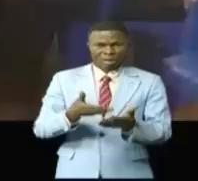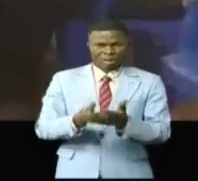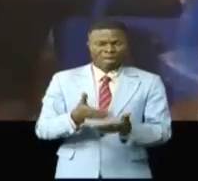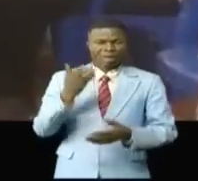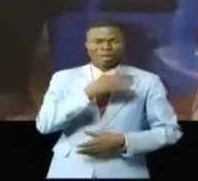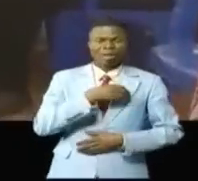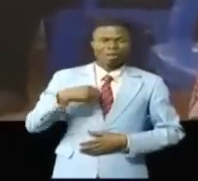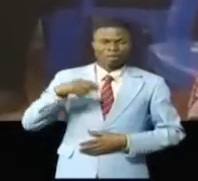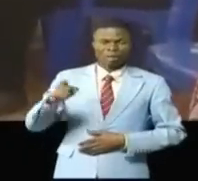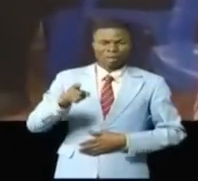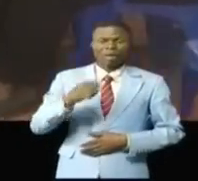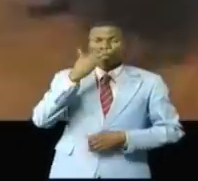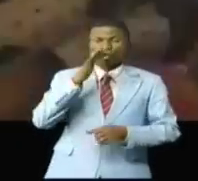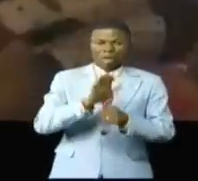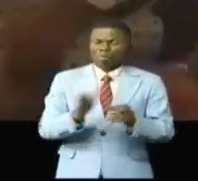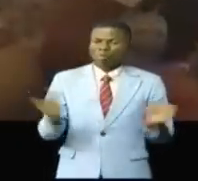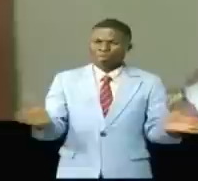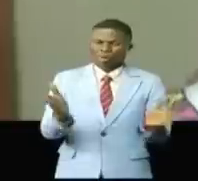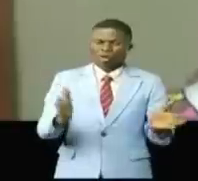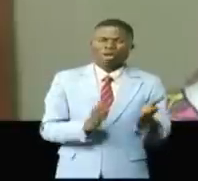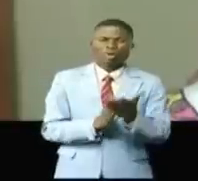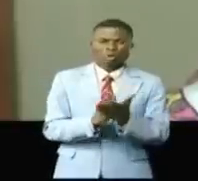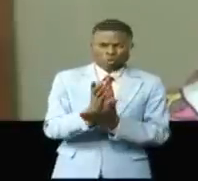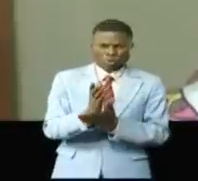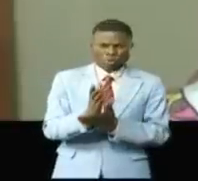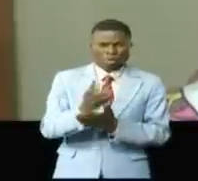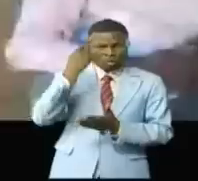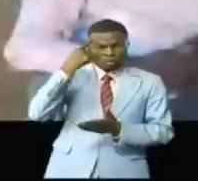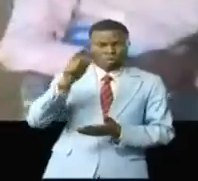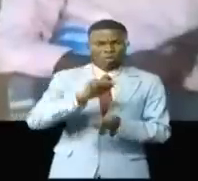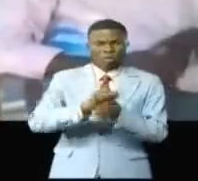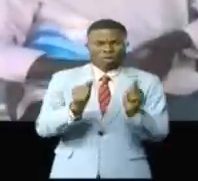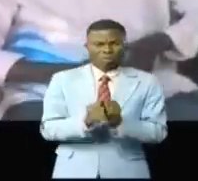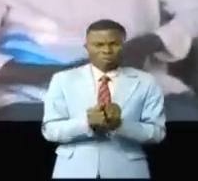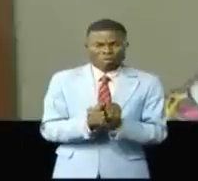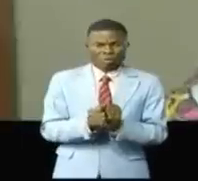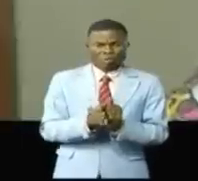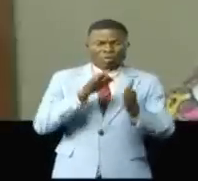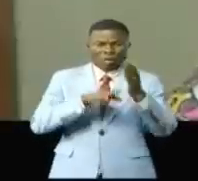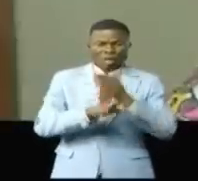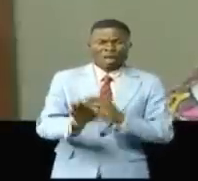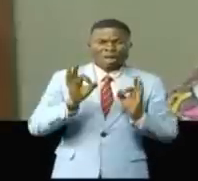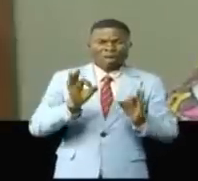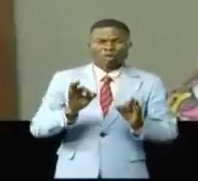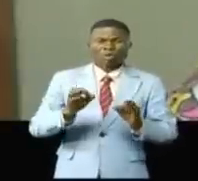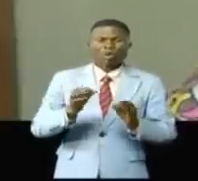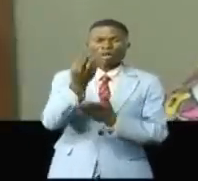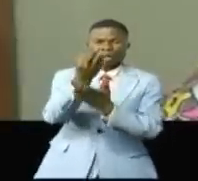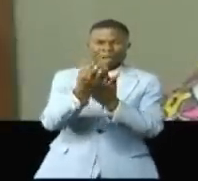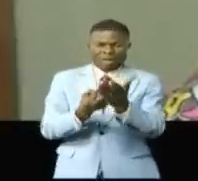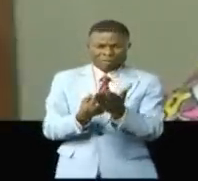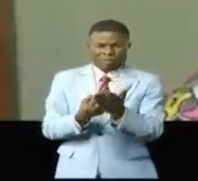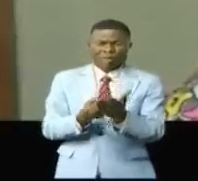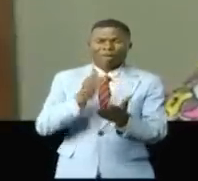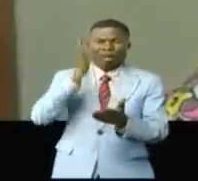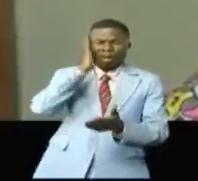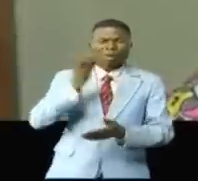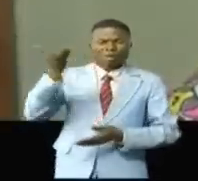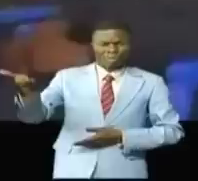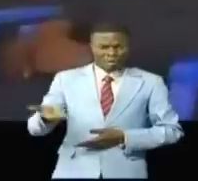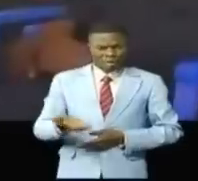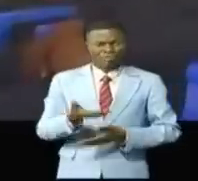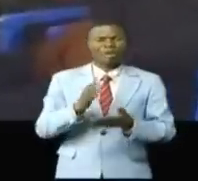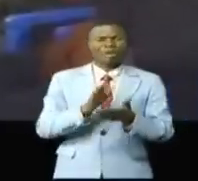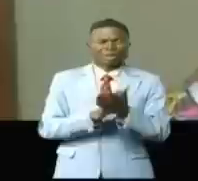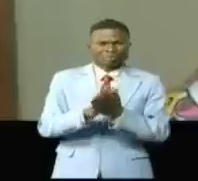Kavira Sindani le promet un encadrement digne. Pour ceux qui viennent d'entrer aujourd'hui dans le fichier de la CNSS, nous leur souhaitons la